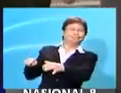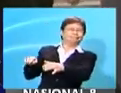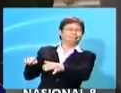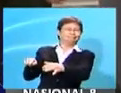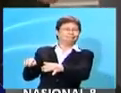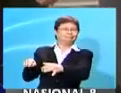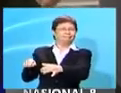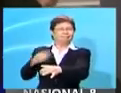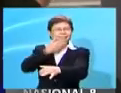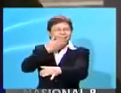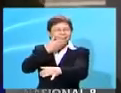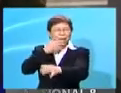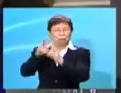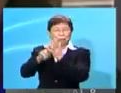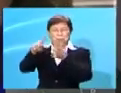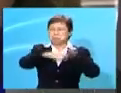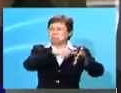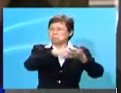very